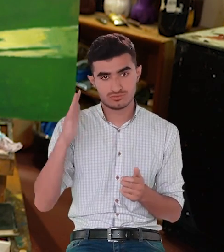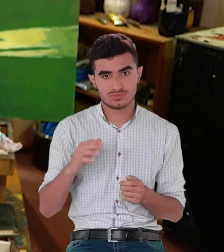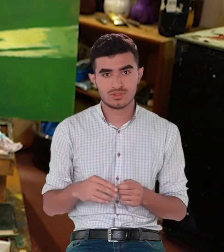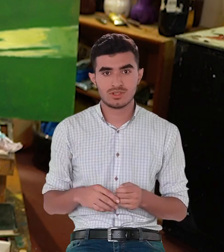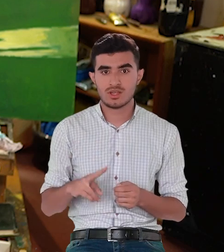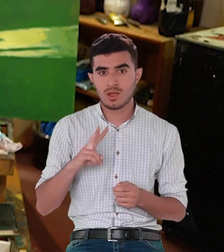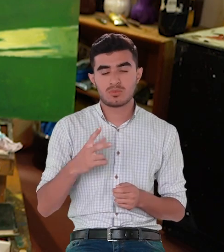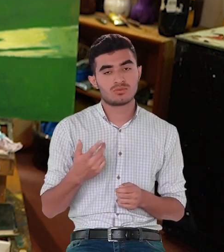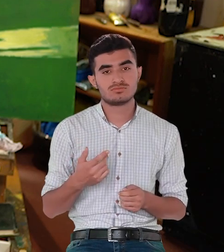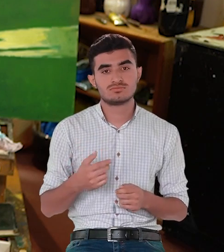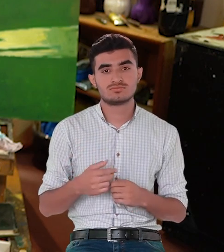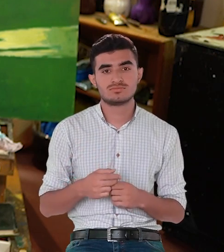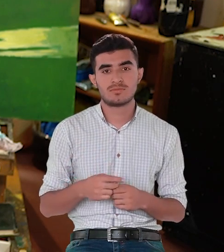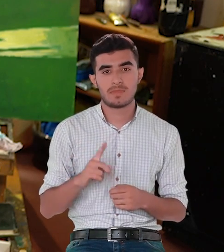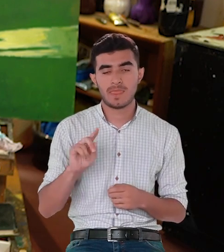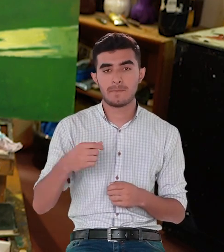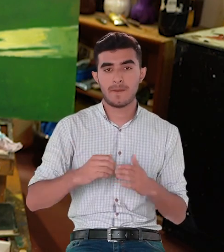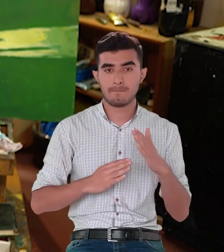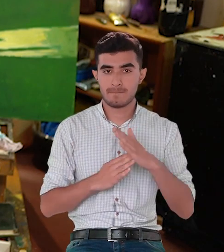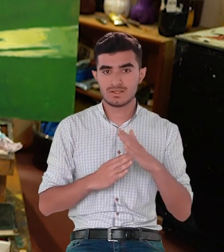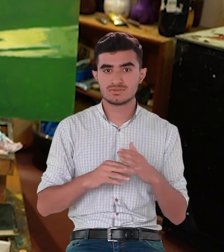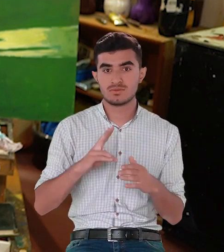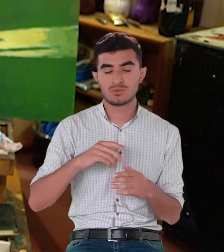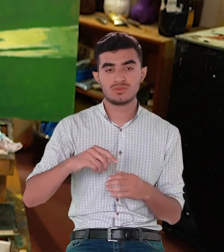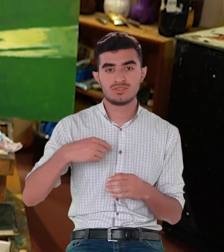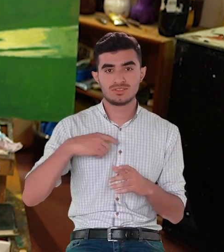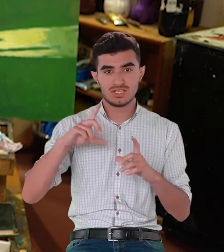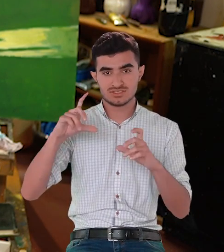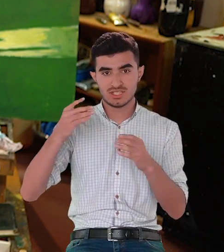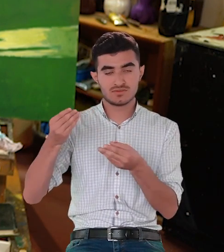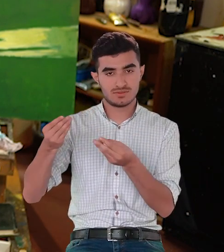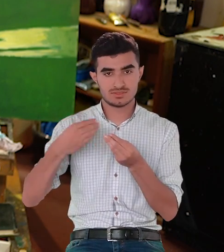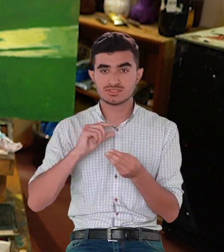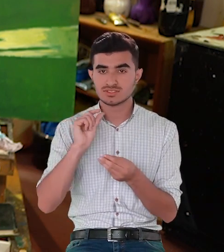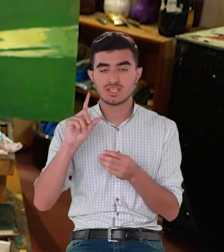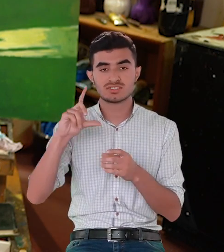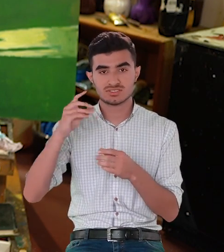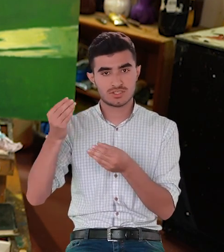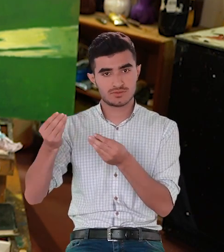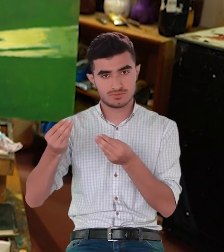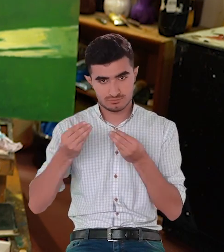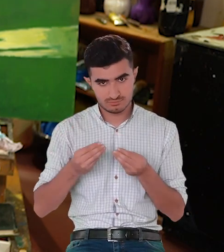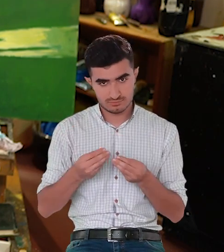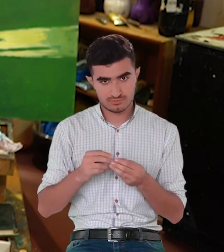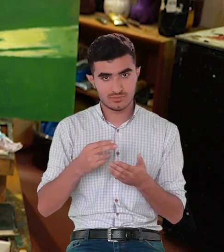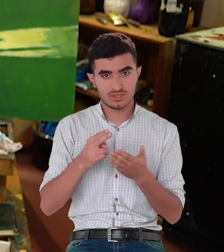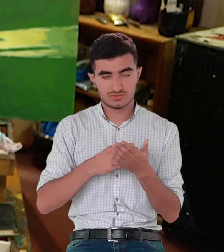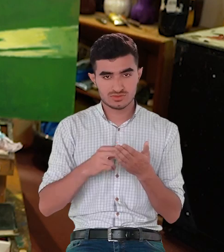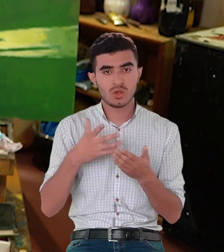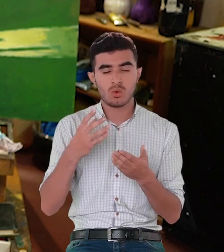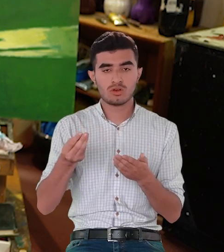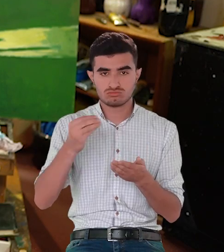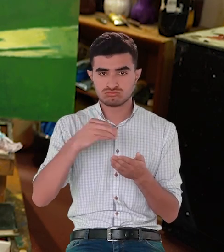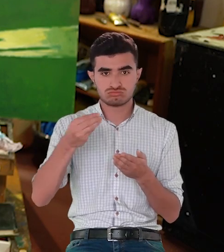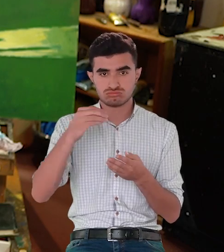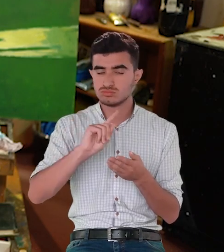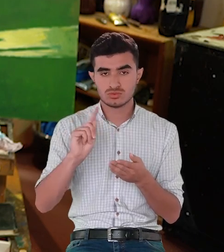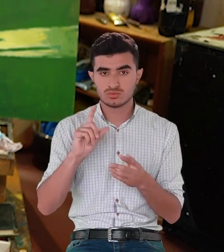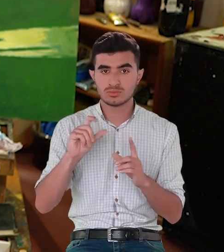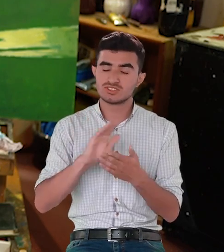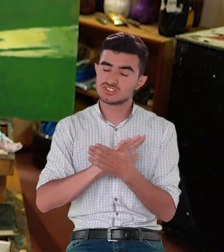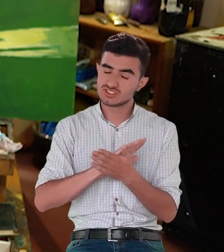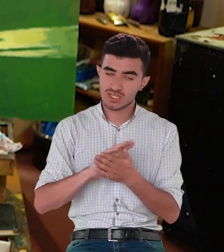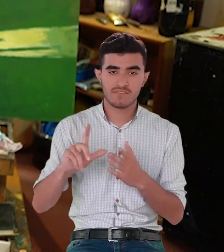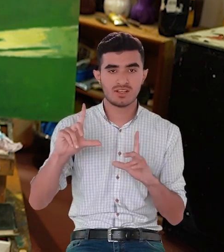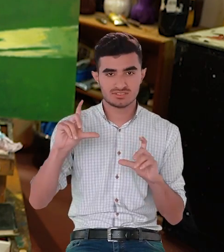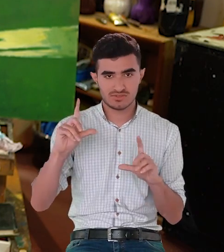سکتا. میں نے کہا تو پھر میں کیسے بناؤں؟ تو کہنے لگے کہ میں نے کہا پھر مجھے کوئی ایسی فوٹوگراف دیجیے جو